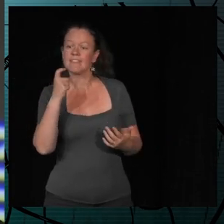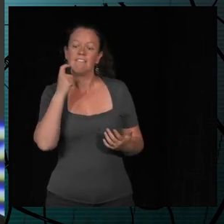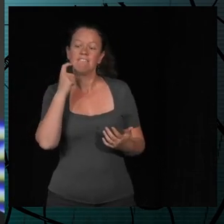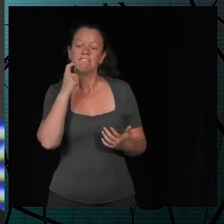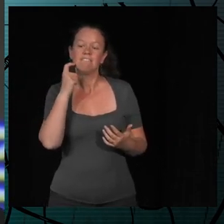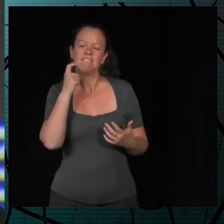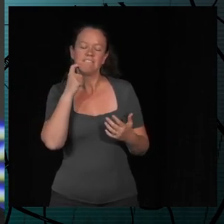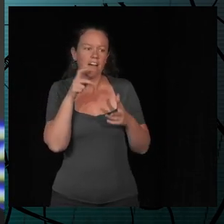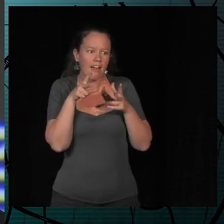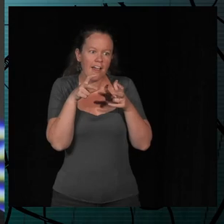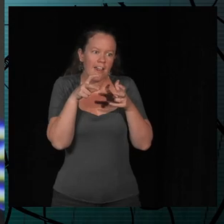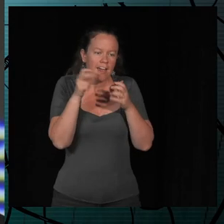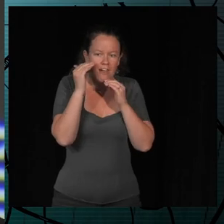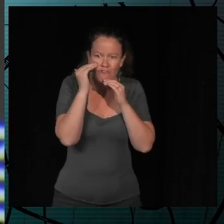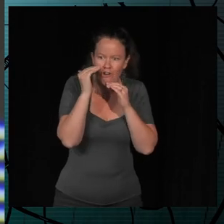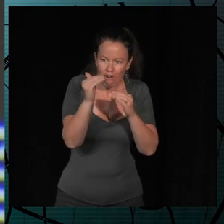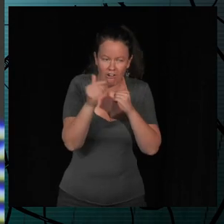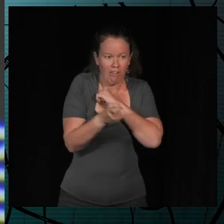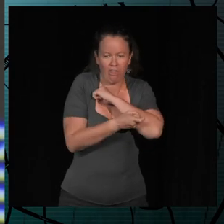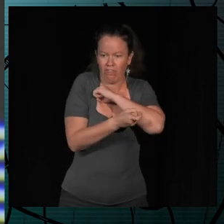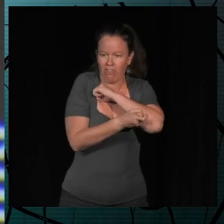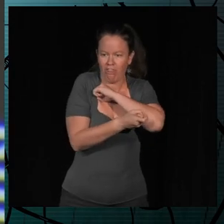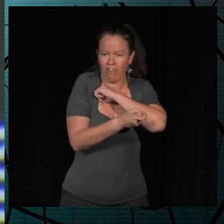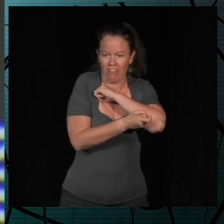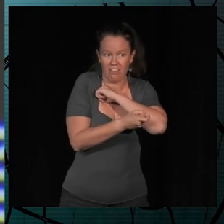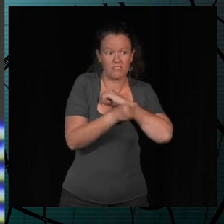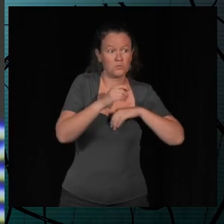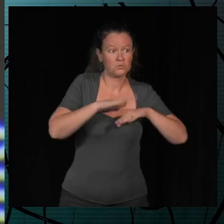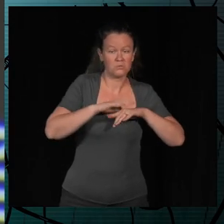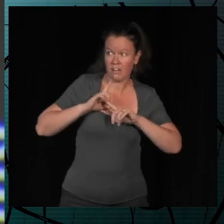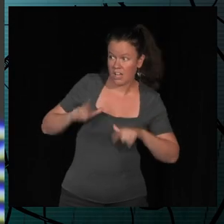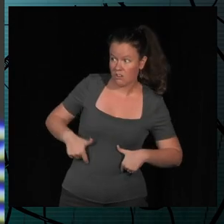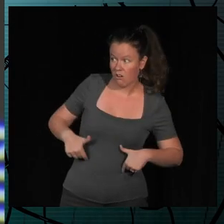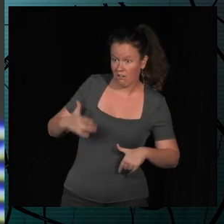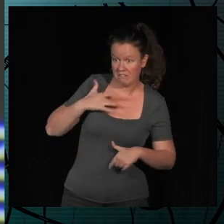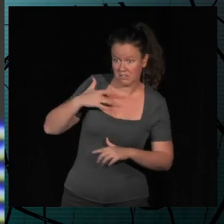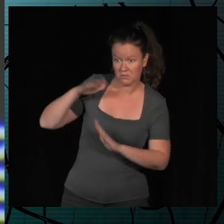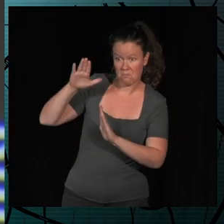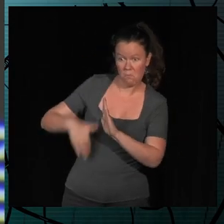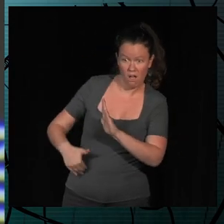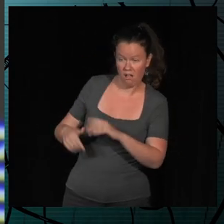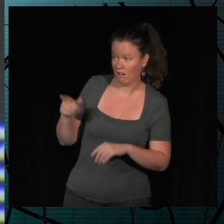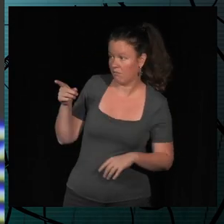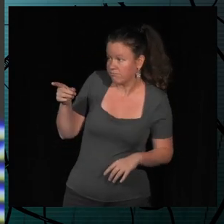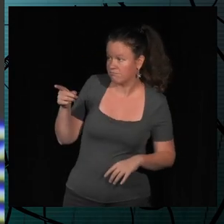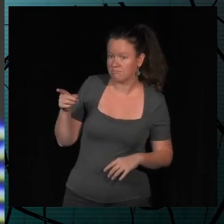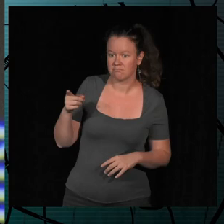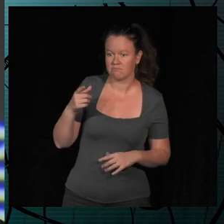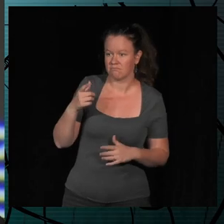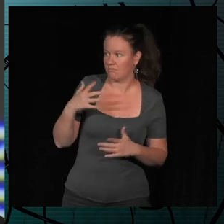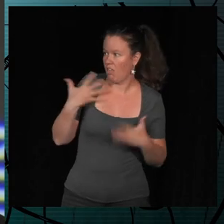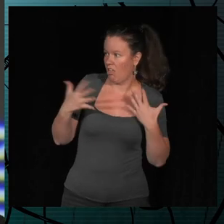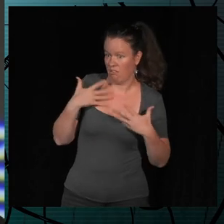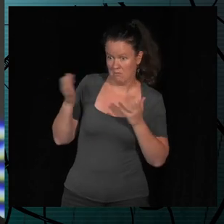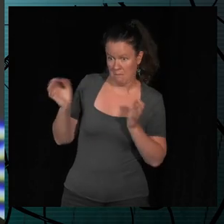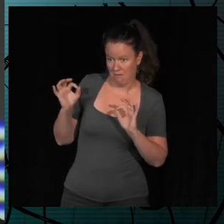développent une addiction au jeux vidéo et comme le jeu vidéo c'est plus intéressant que l'école ils perdent le goût de l'école et ils restent chez eux et ils